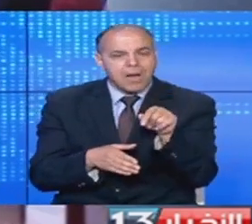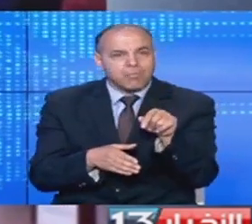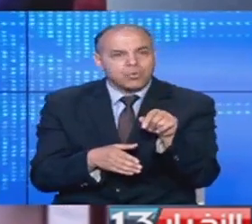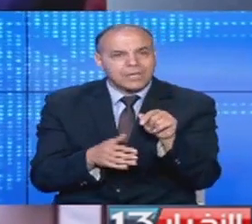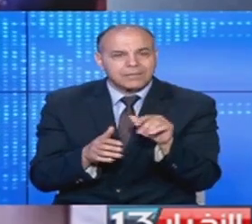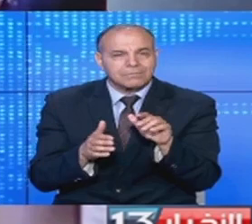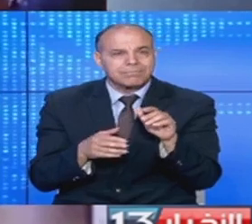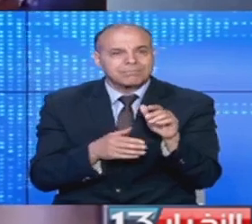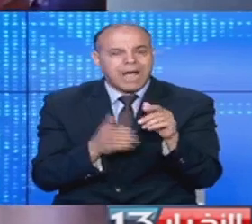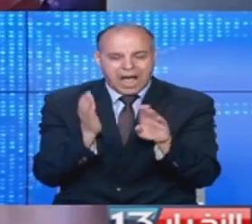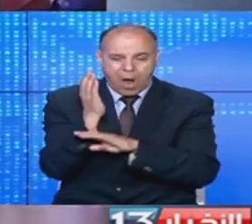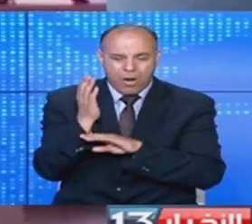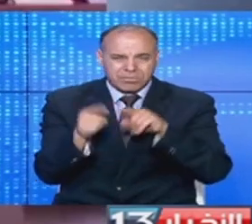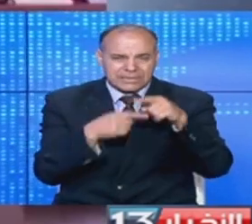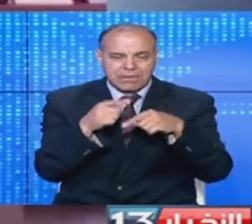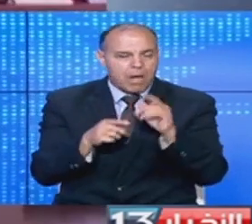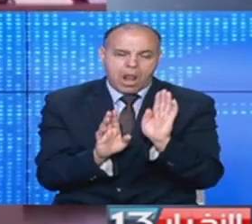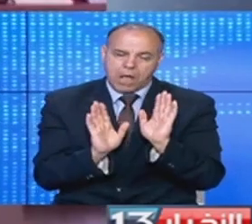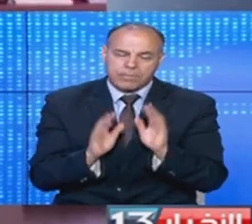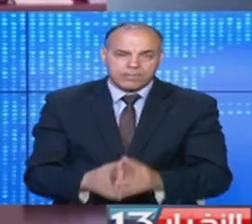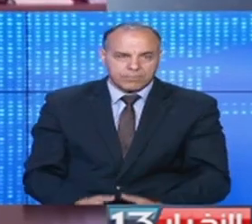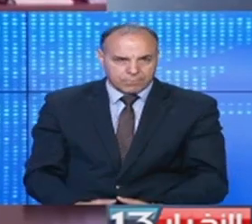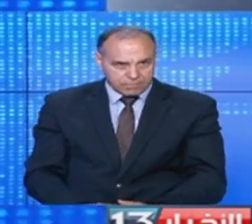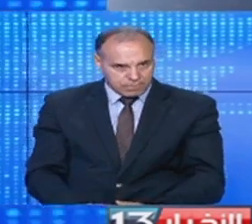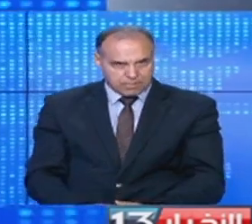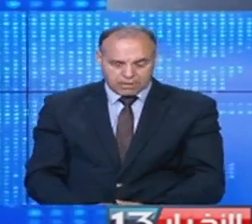تسعى لإقامة قواعد دائمة فيه.